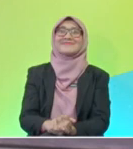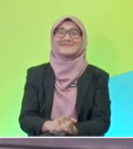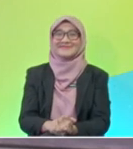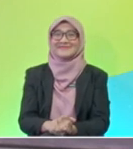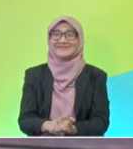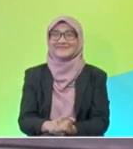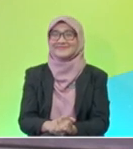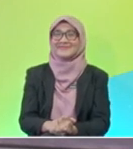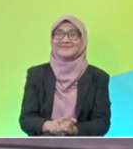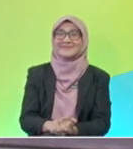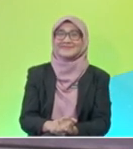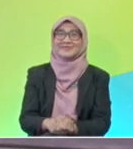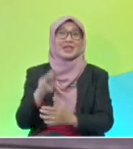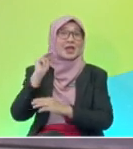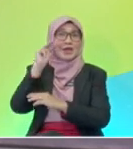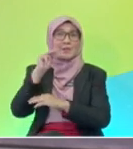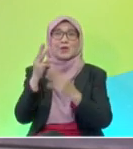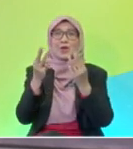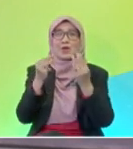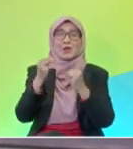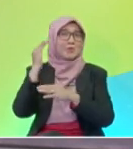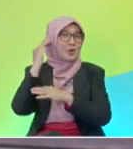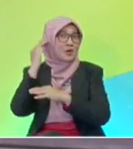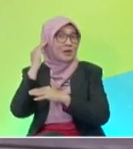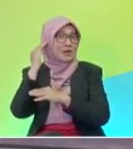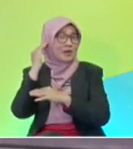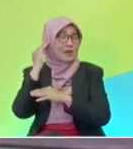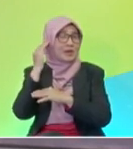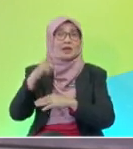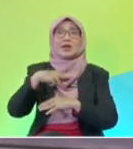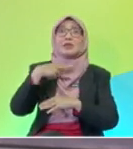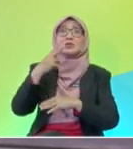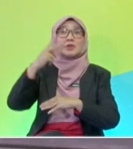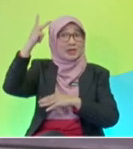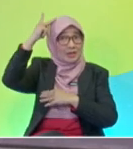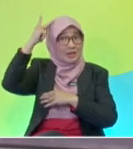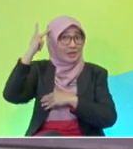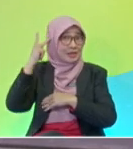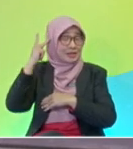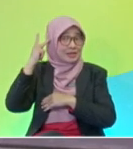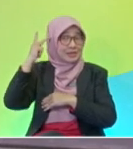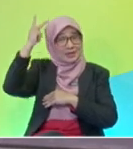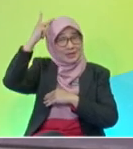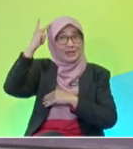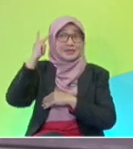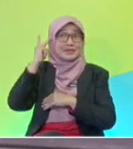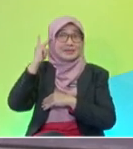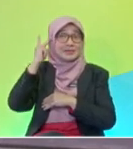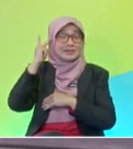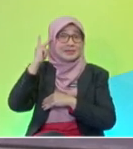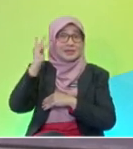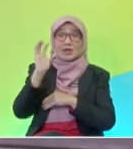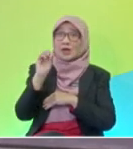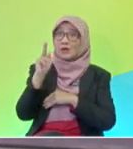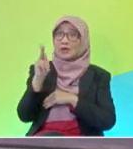mulakan kelas pada hari ini Mira nak dengarlah suara kawan Mira Mira nak dengar suara kalish boleh kalish setakat ni macam mana okey